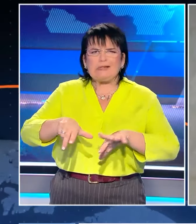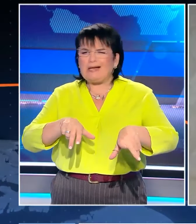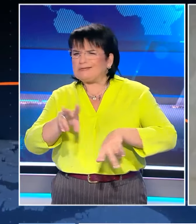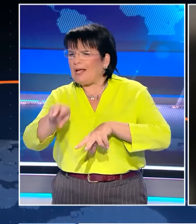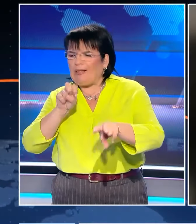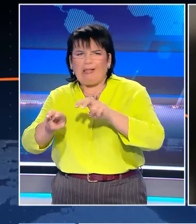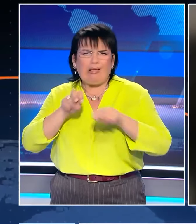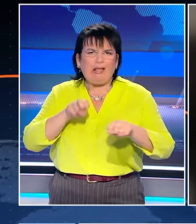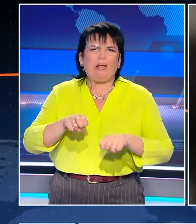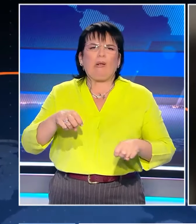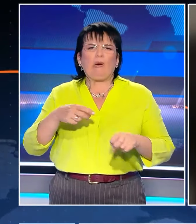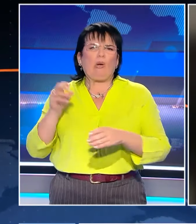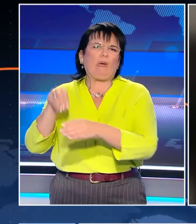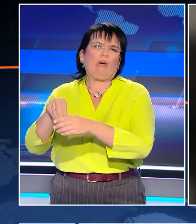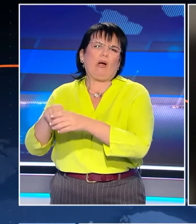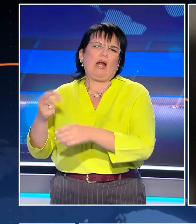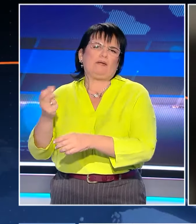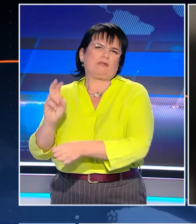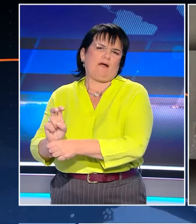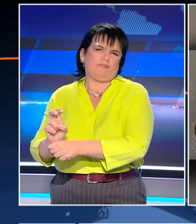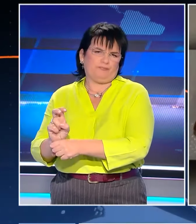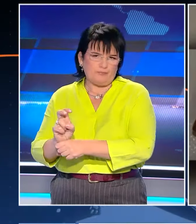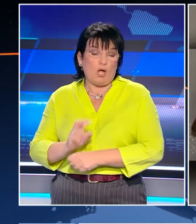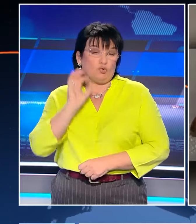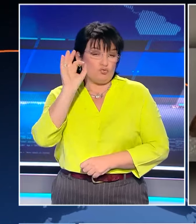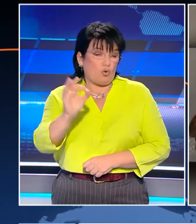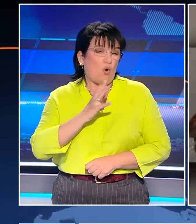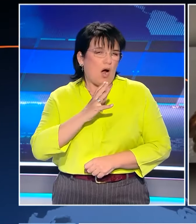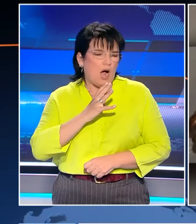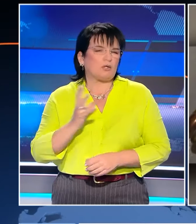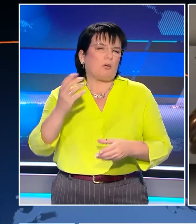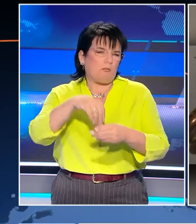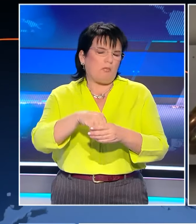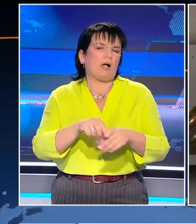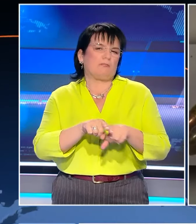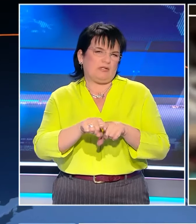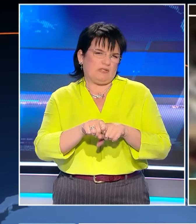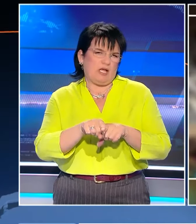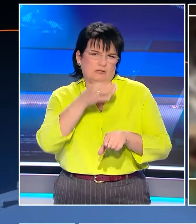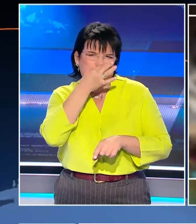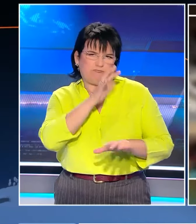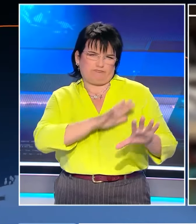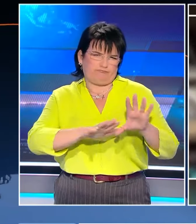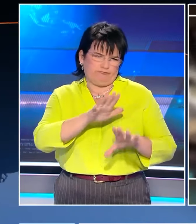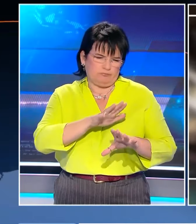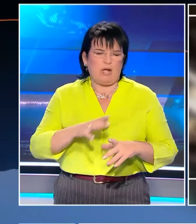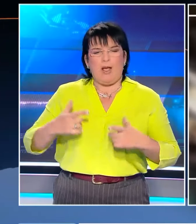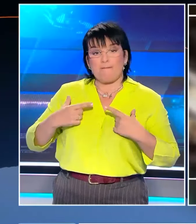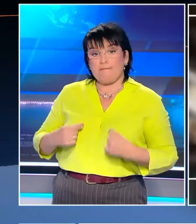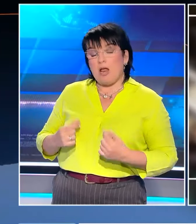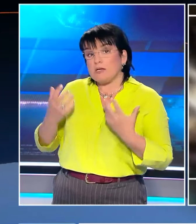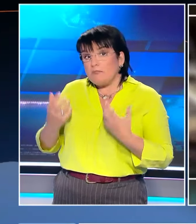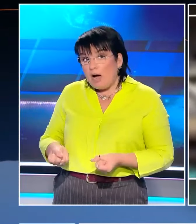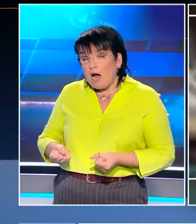έκαναν για να γεμίζουν τα ταμεία της οργάνωσης. Στο στόχαστρο έχουν μπει και άλλα άτομα που εμπλέκονται στην υπόθεση. Τα υπόλοιπα μέλη, αν αυτά